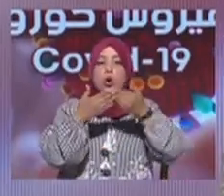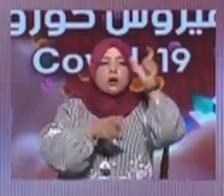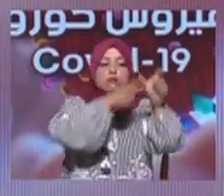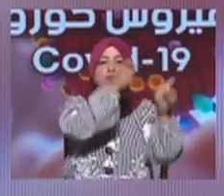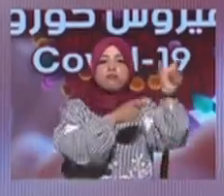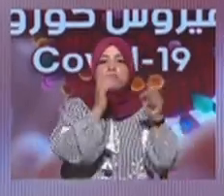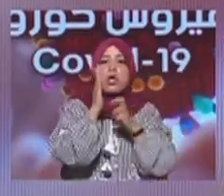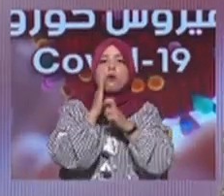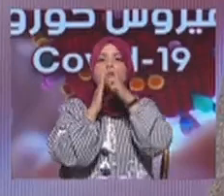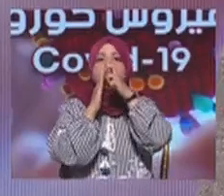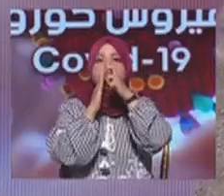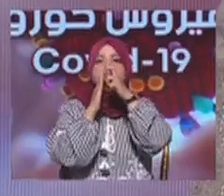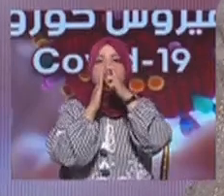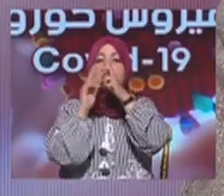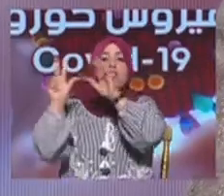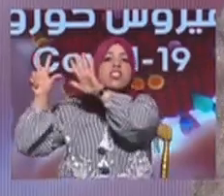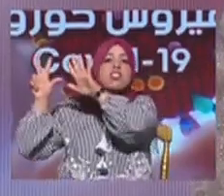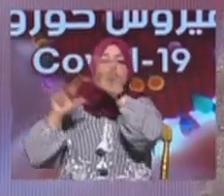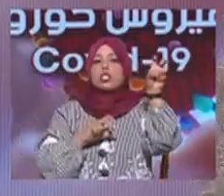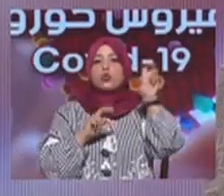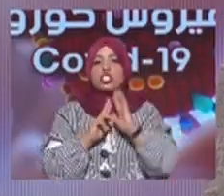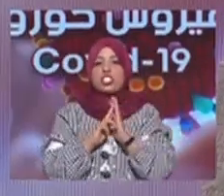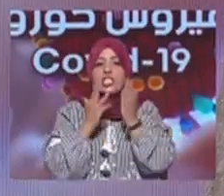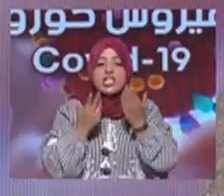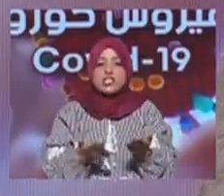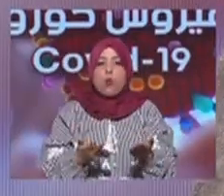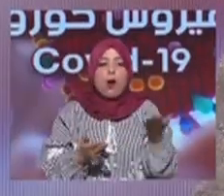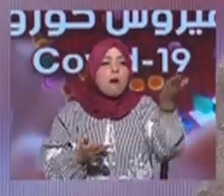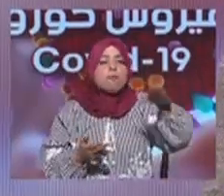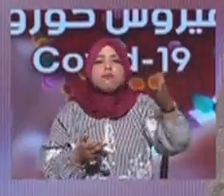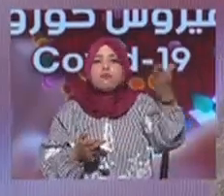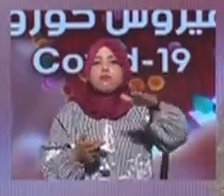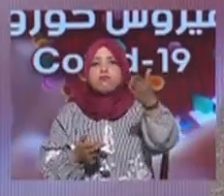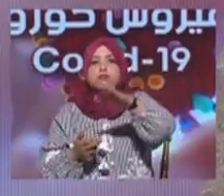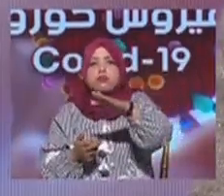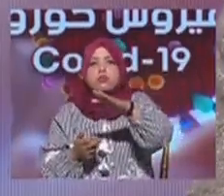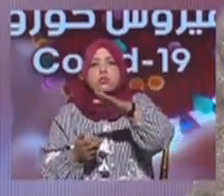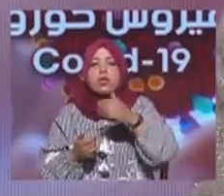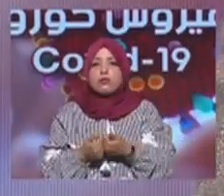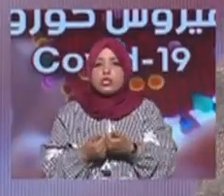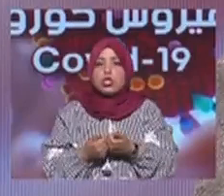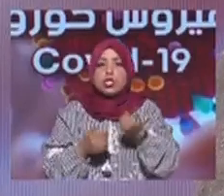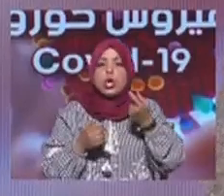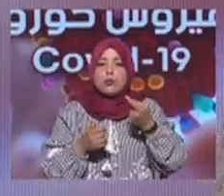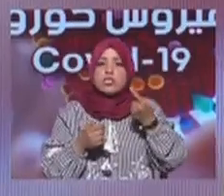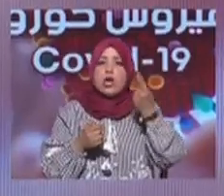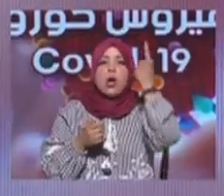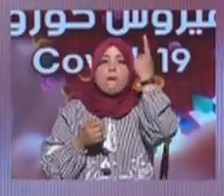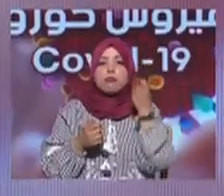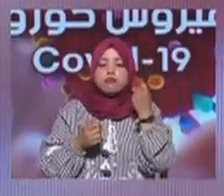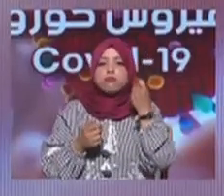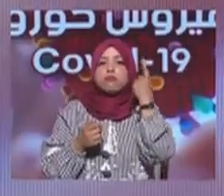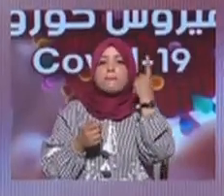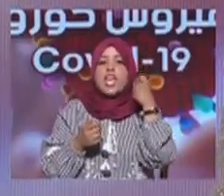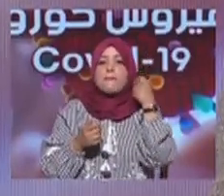خلطنا ل 28، عندنا المؤشرات اللي عندنا نسبه الوفيات بالنسبه 100 الف ساكن، عندنا خلطه حتى